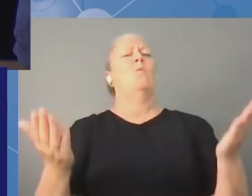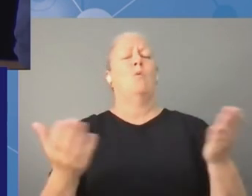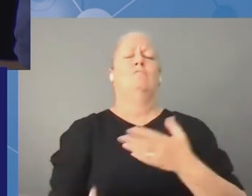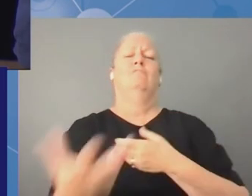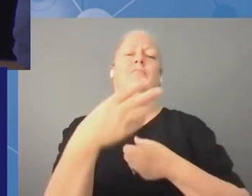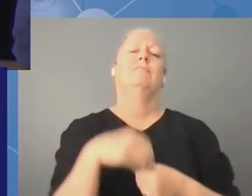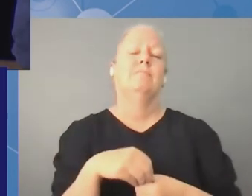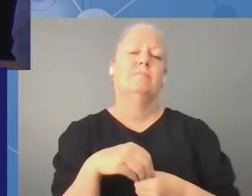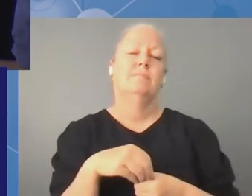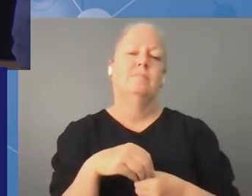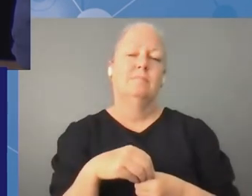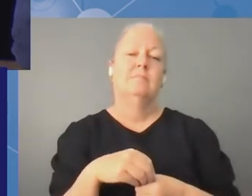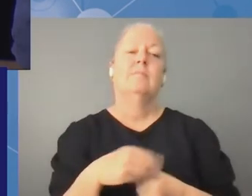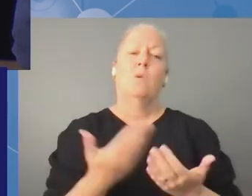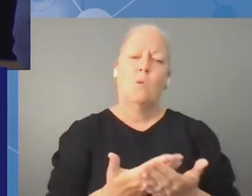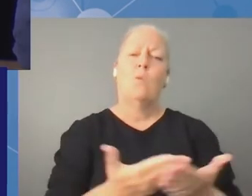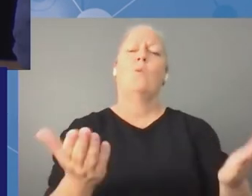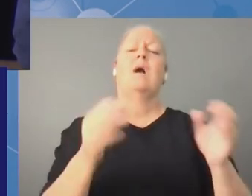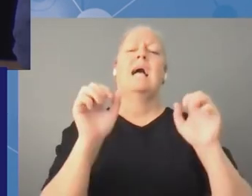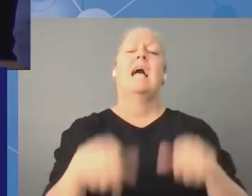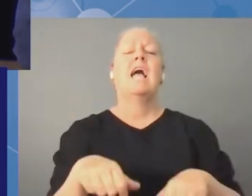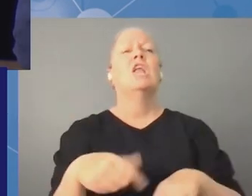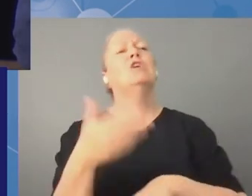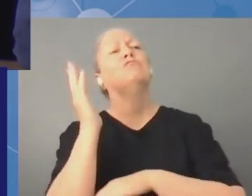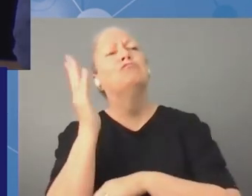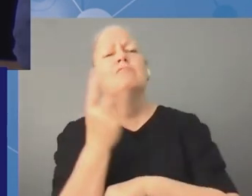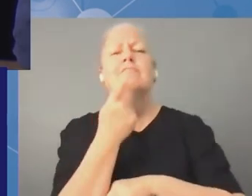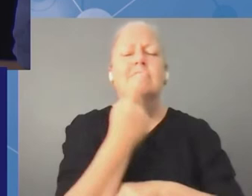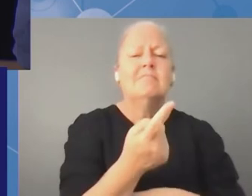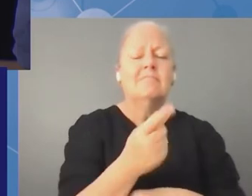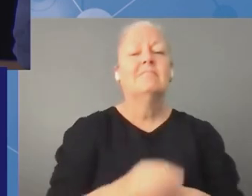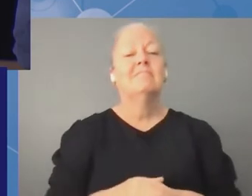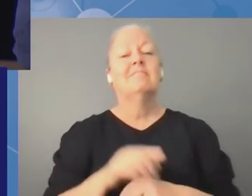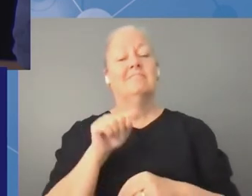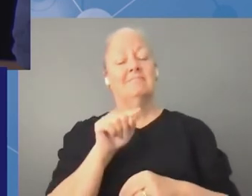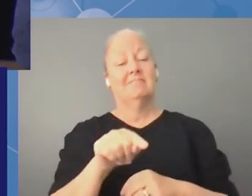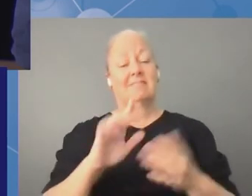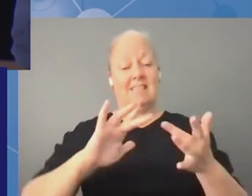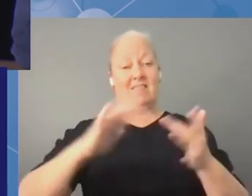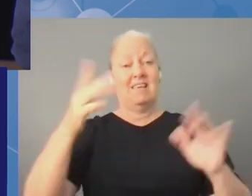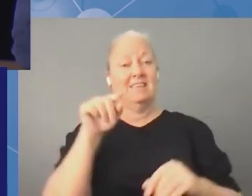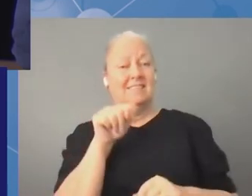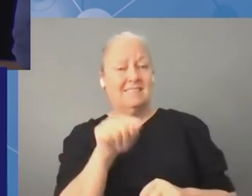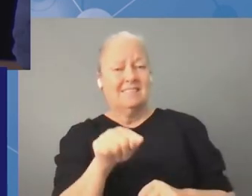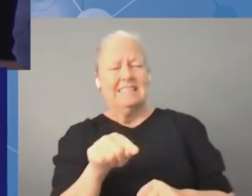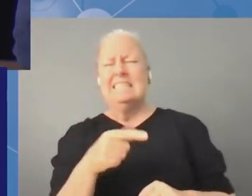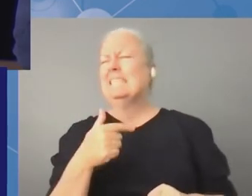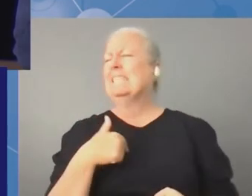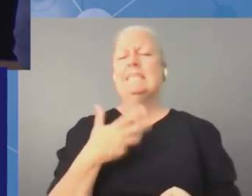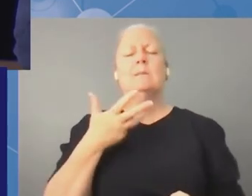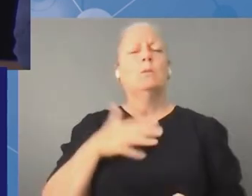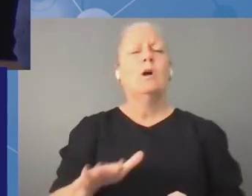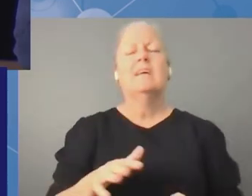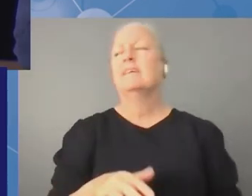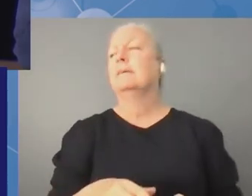بانخراطهم وعملهم. لا نريد أن يكون الإنترنت هو للنخبة فقط كلوكسوس،